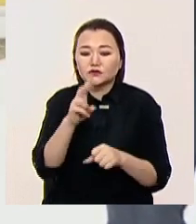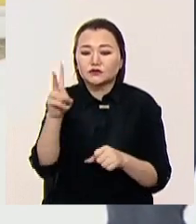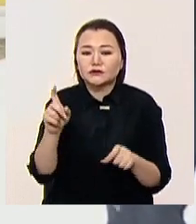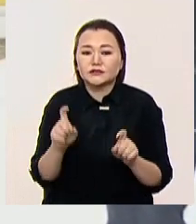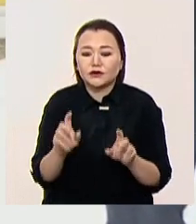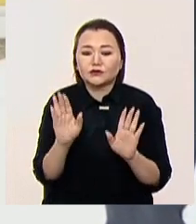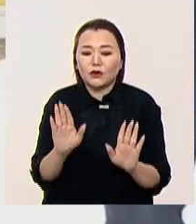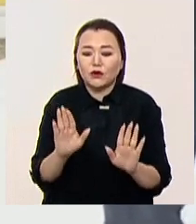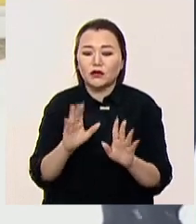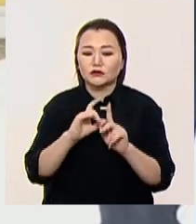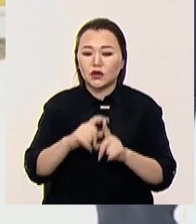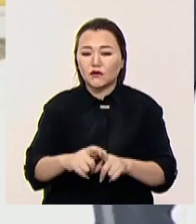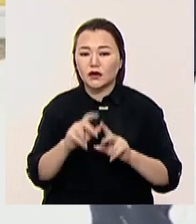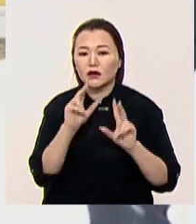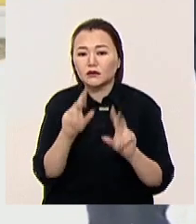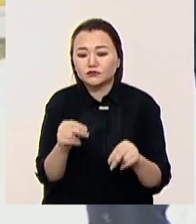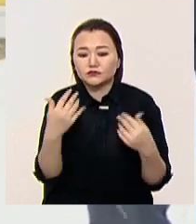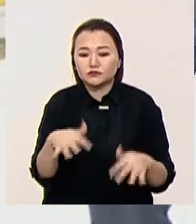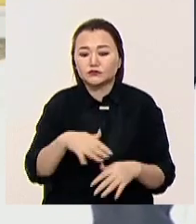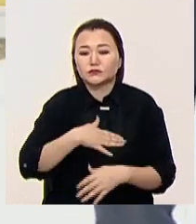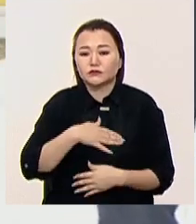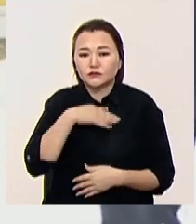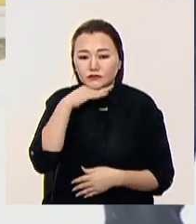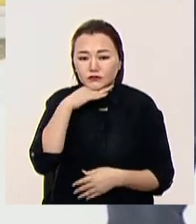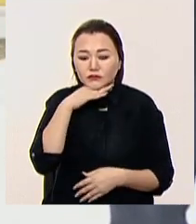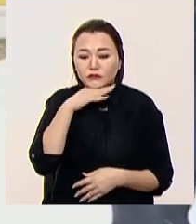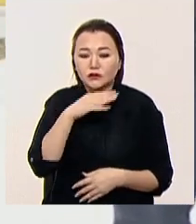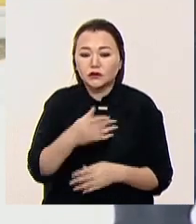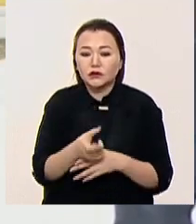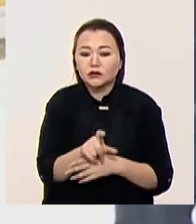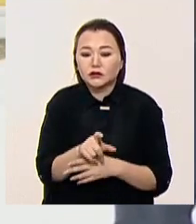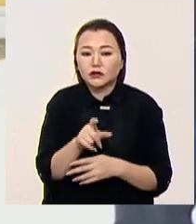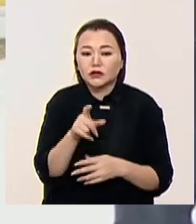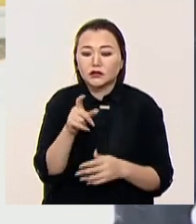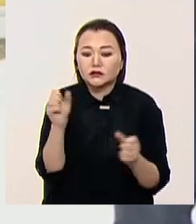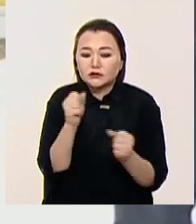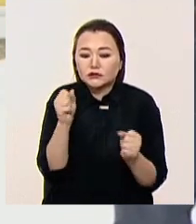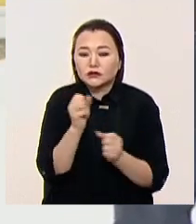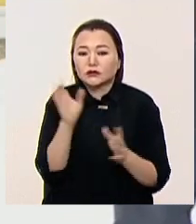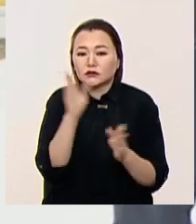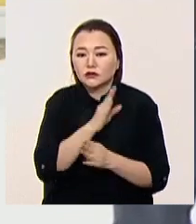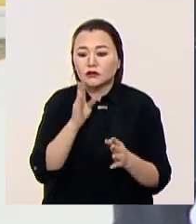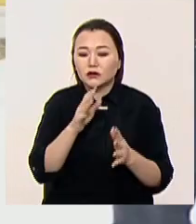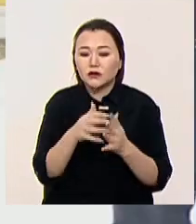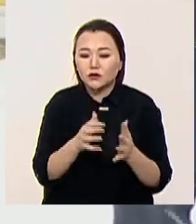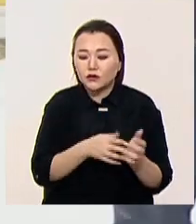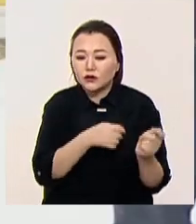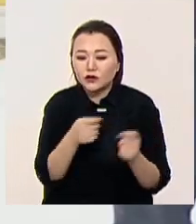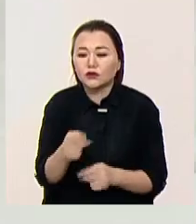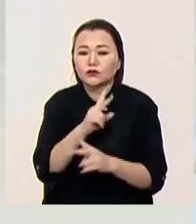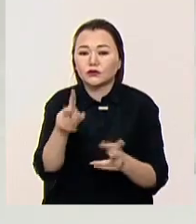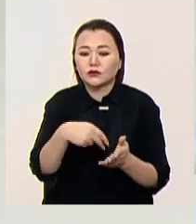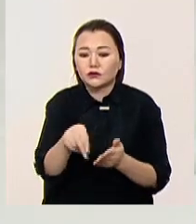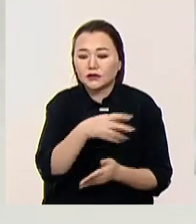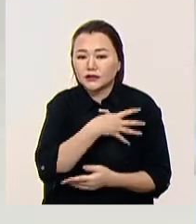отырғандардың бәрі тек құрғақ уәдемен ауылымыз тойдырды ғой. Елдің бәрі қыса басында көмір түсіріп әлі алмаған адамдар